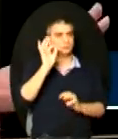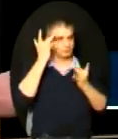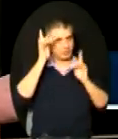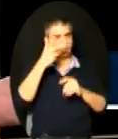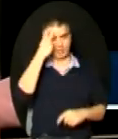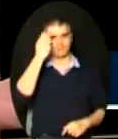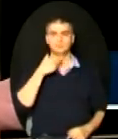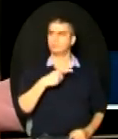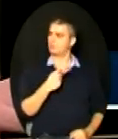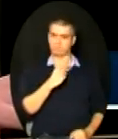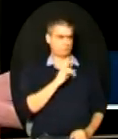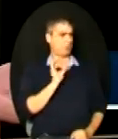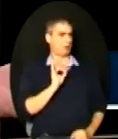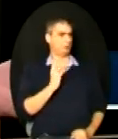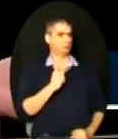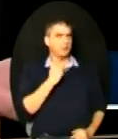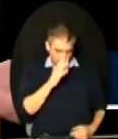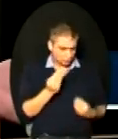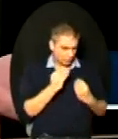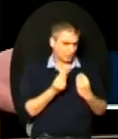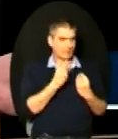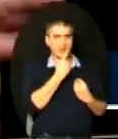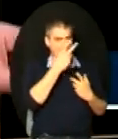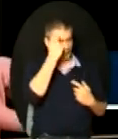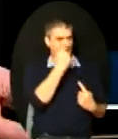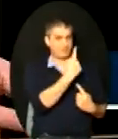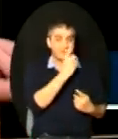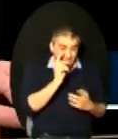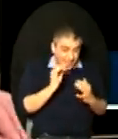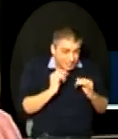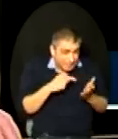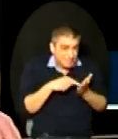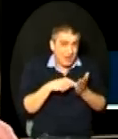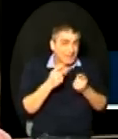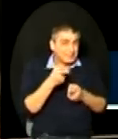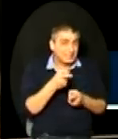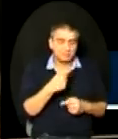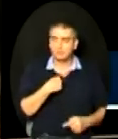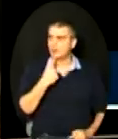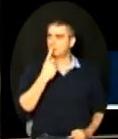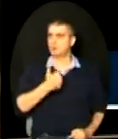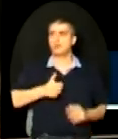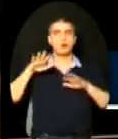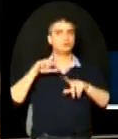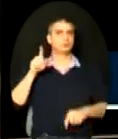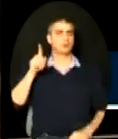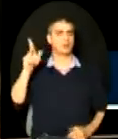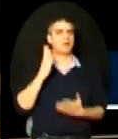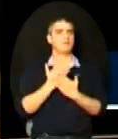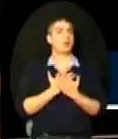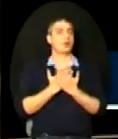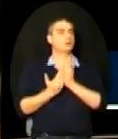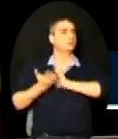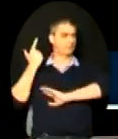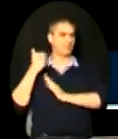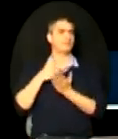הערבי במדינת 100%. ישראל. עכשיו אני אומר לך גם למה. וגם יש דברים לומר למגזר הערבי, אבל דווקא על רקע האירוע הזה. אני אומר לך, ראש הממשלה הוכיח גם בעבר